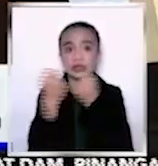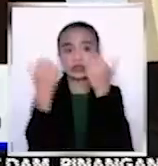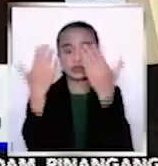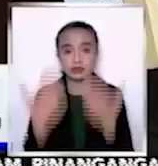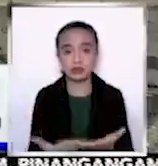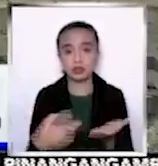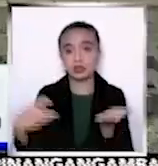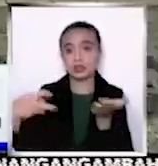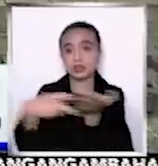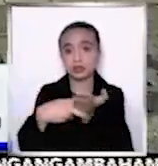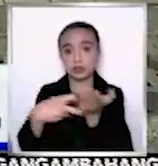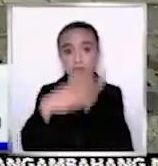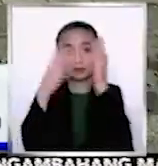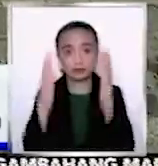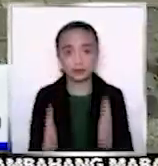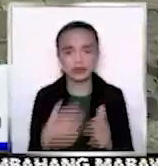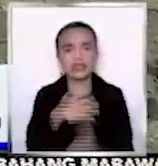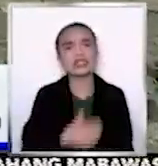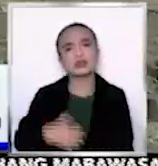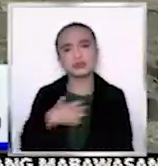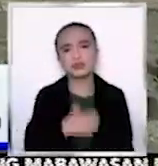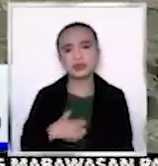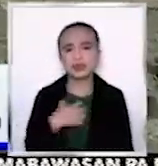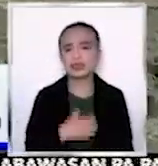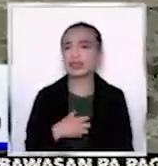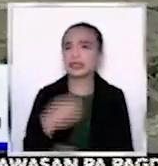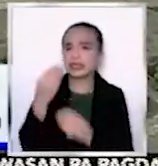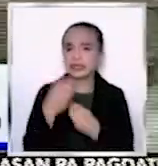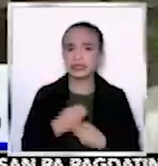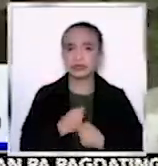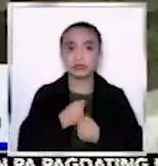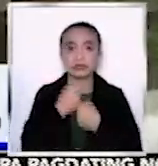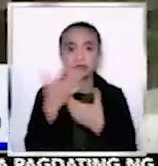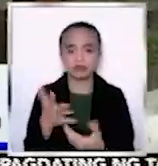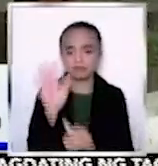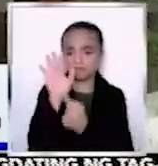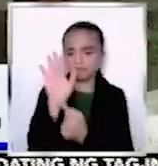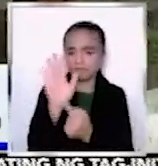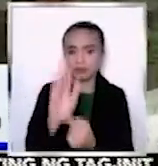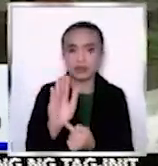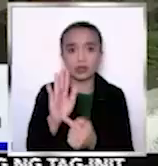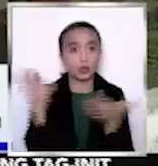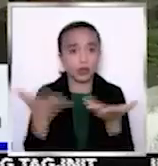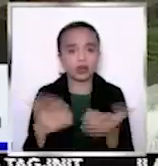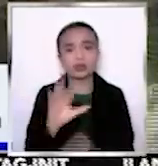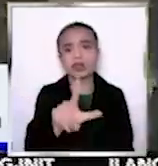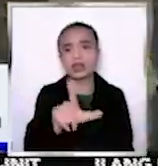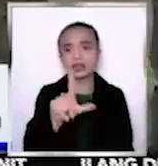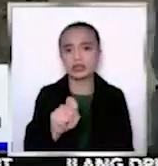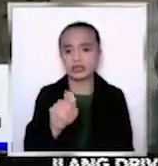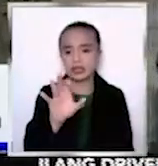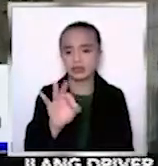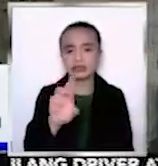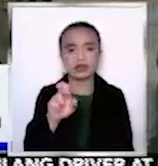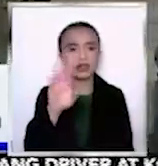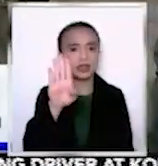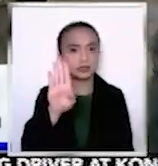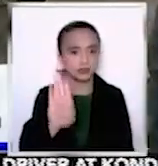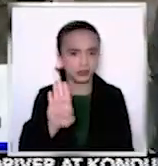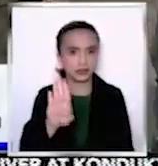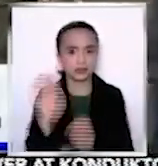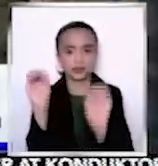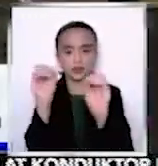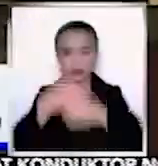kanilang employer, ipinarinig nila sa isang protesta sa harap ng opisina ng Land Transportation Franchising and Regulatory Board